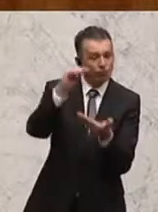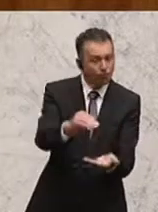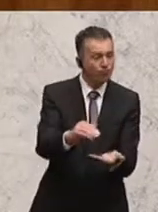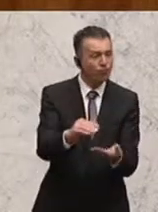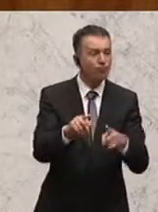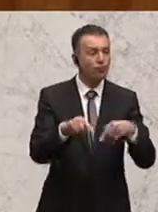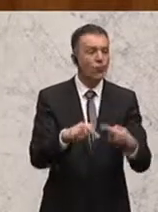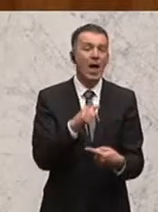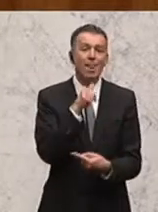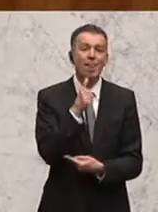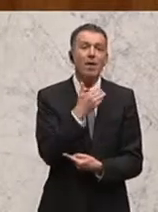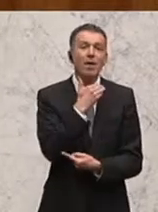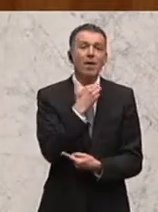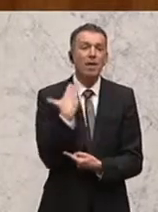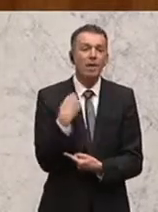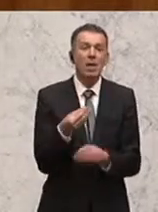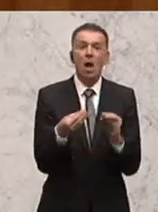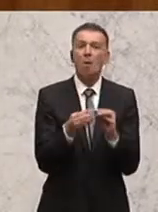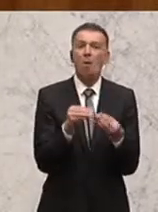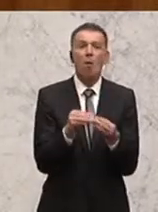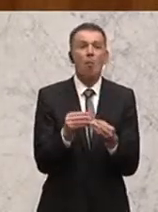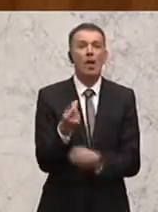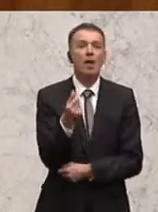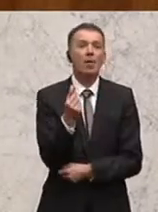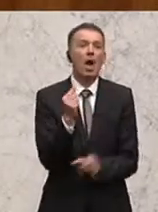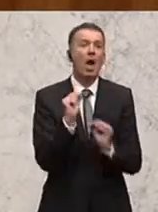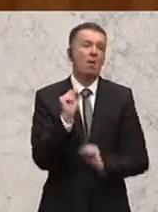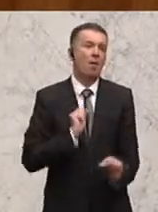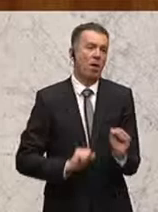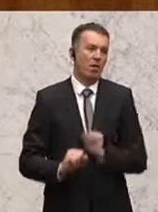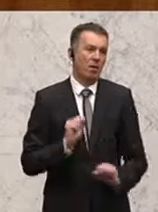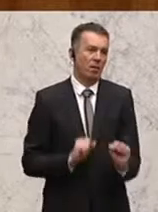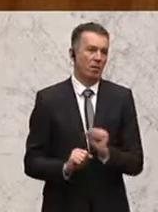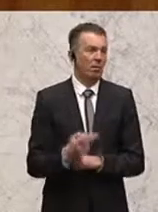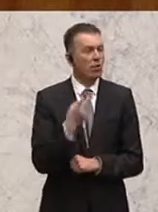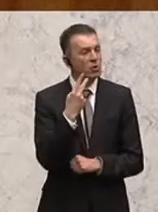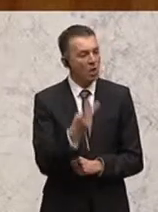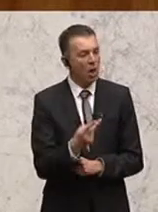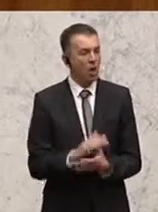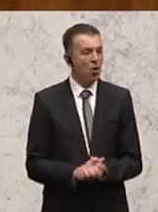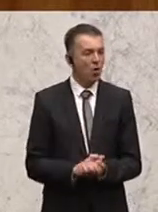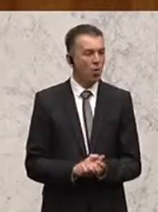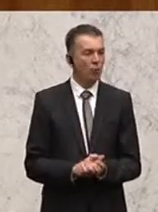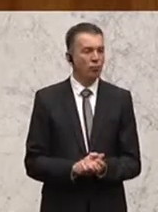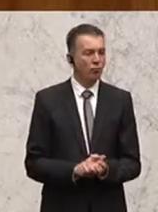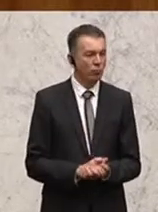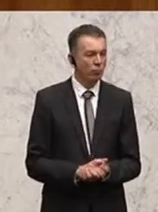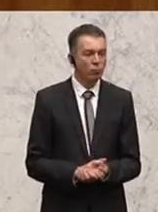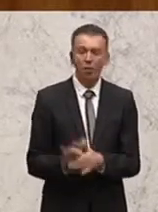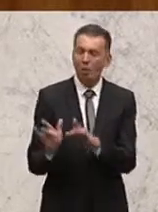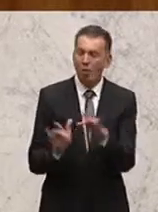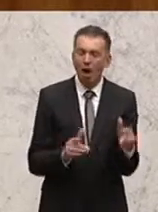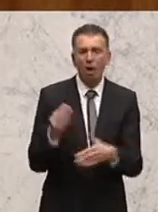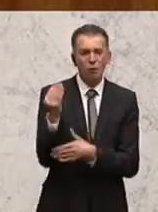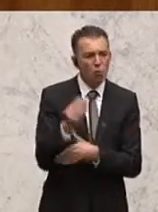es dann nicht wieder am Geld hapert, schauen, dass Schulkantinen da sind, dass wir in